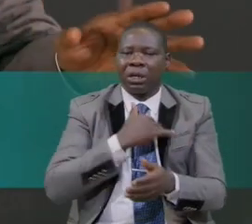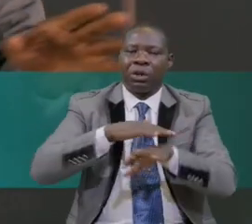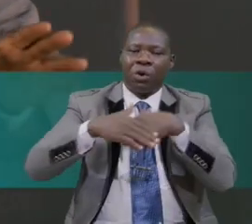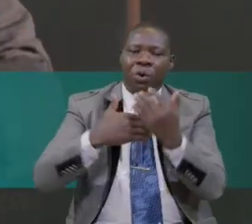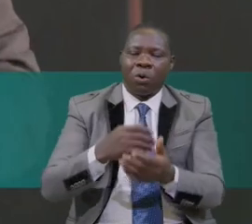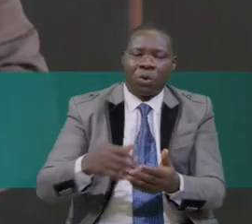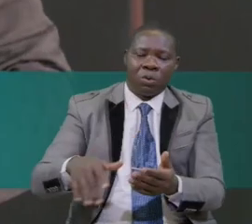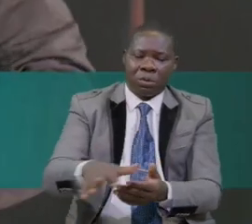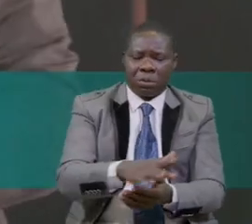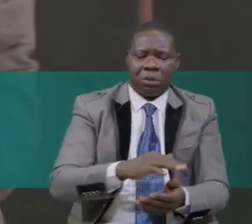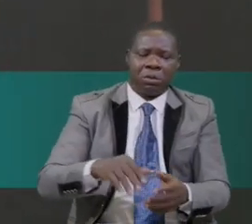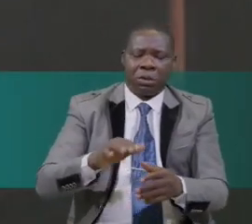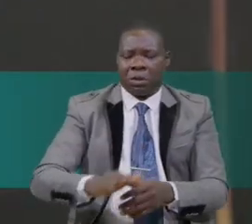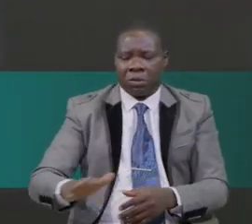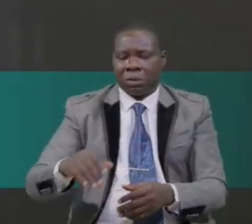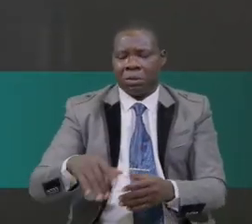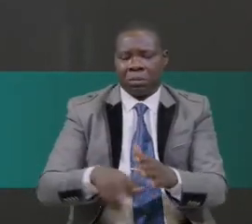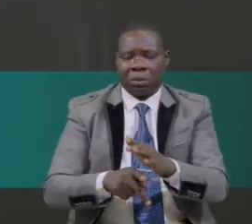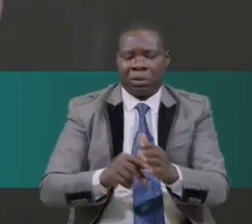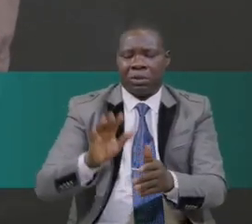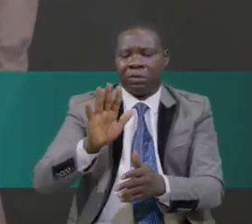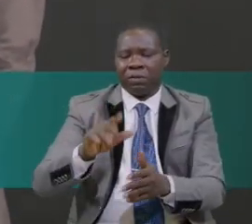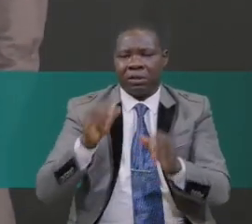tous ces enfants-là,